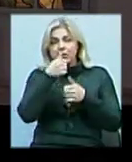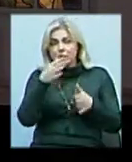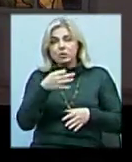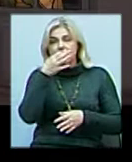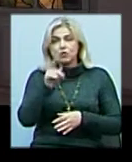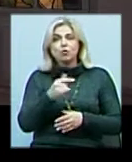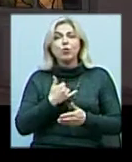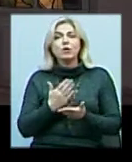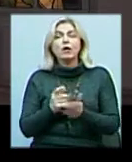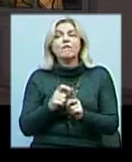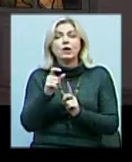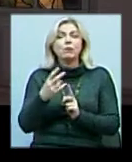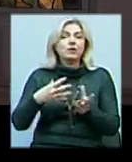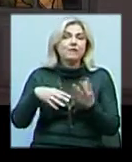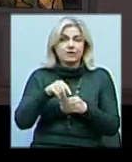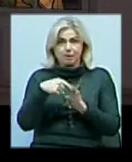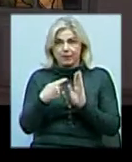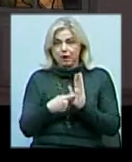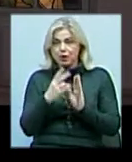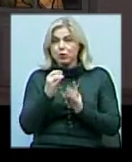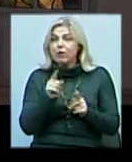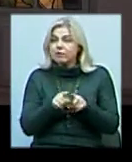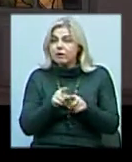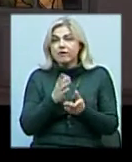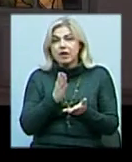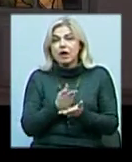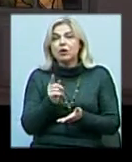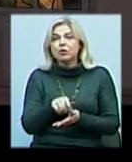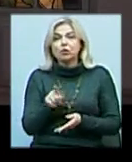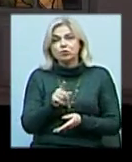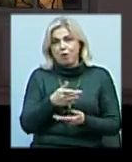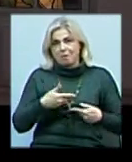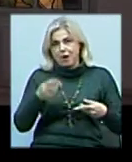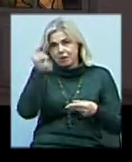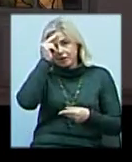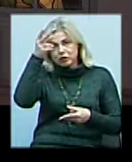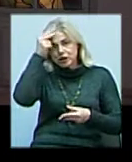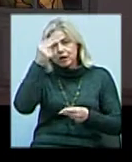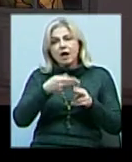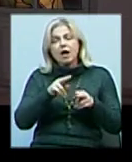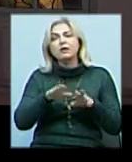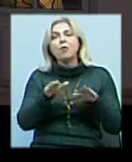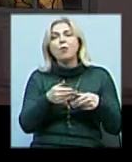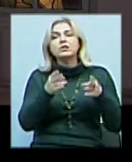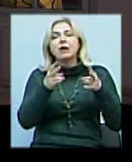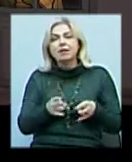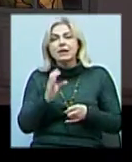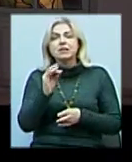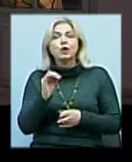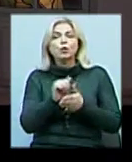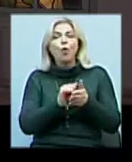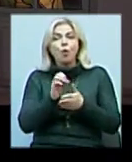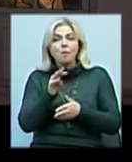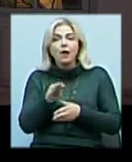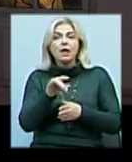нас є відповіді на всі запитання. Але все ж таки це те, чому ми навчились. Цей посттравматичний синдром і питання інтеграції в